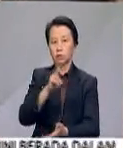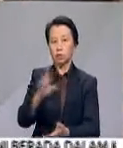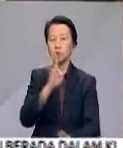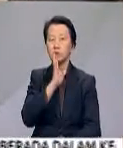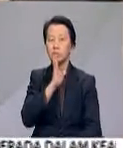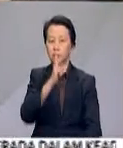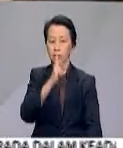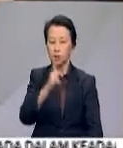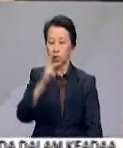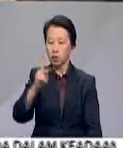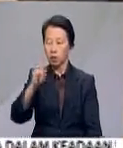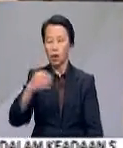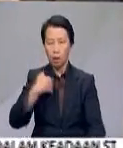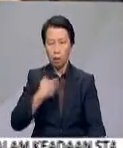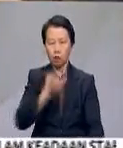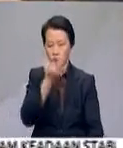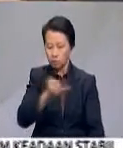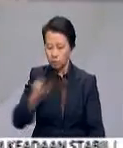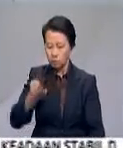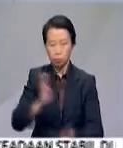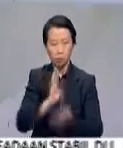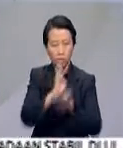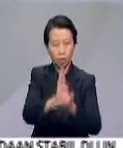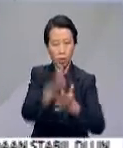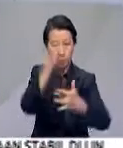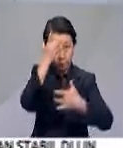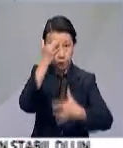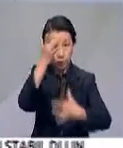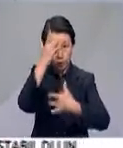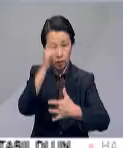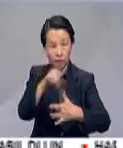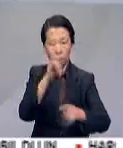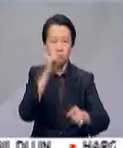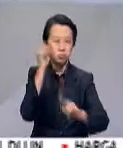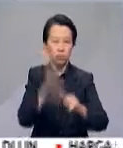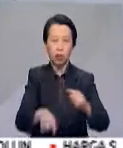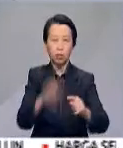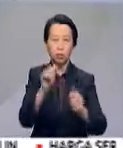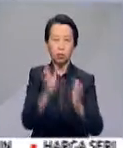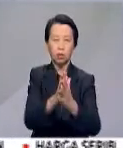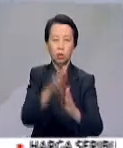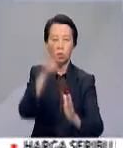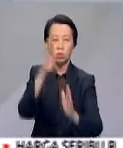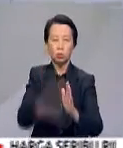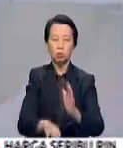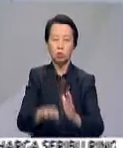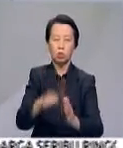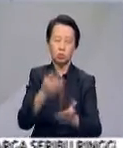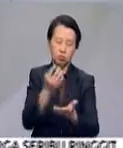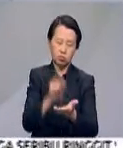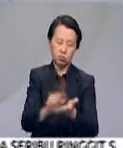KKM mempunyai mekanisme dalam membantu pesakit-pesakit yang tidak mampu dan kurang